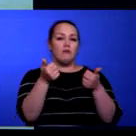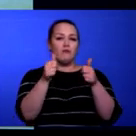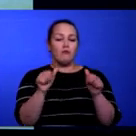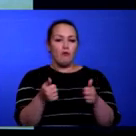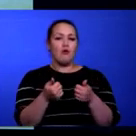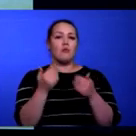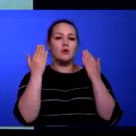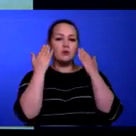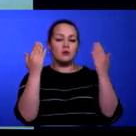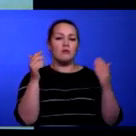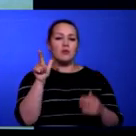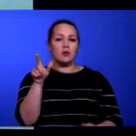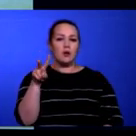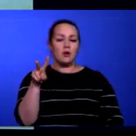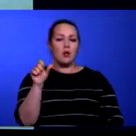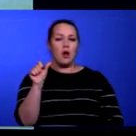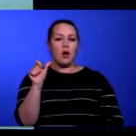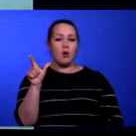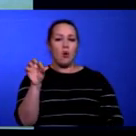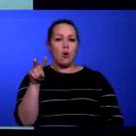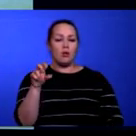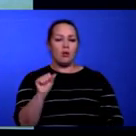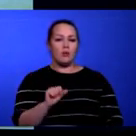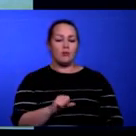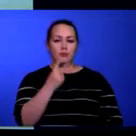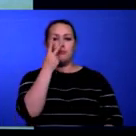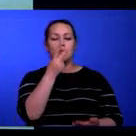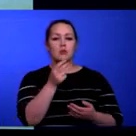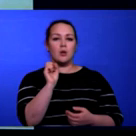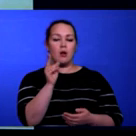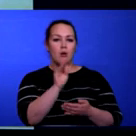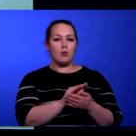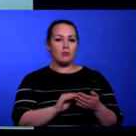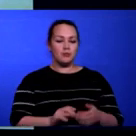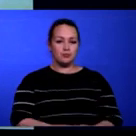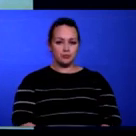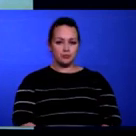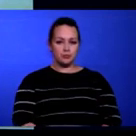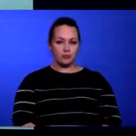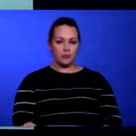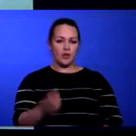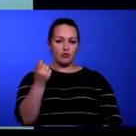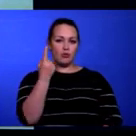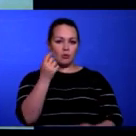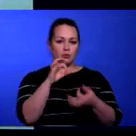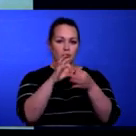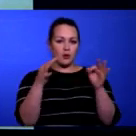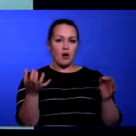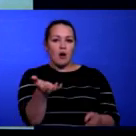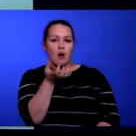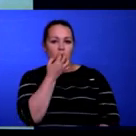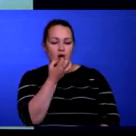посмотрите как я подписала это глагол и еще одно предложение горячего